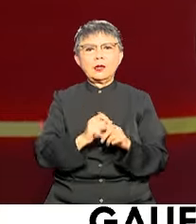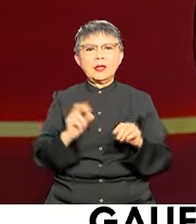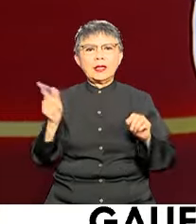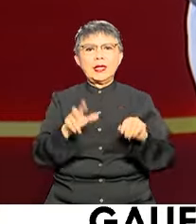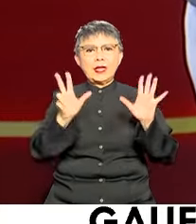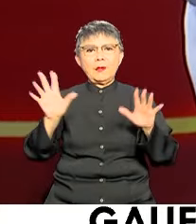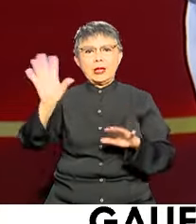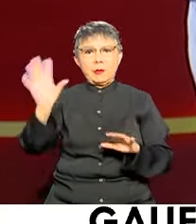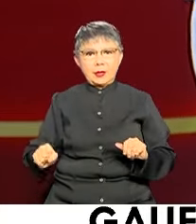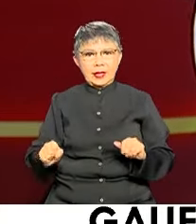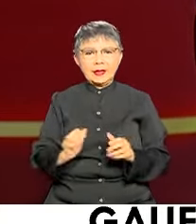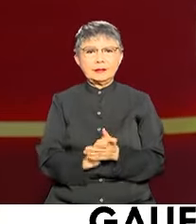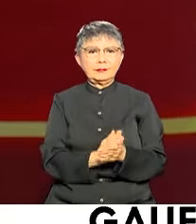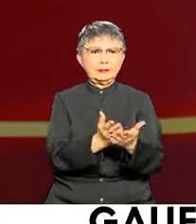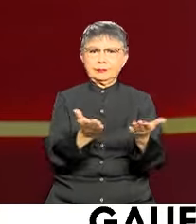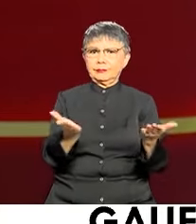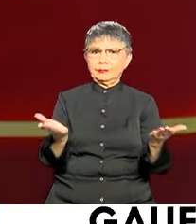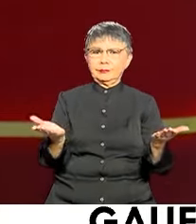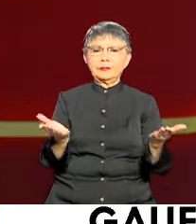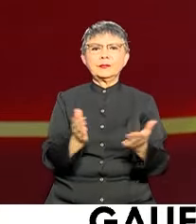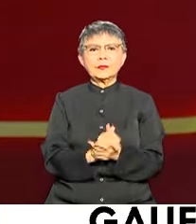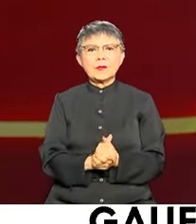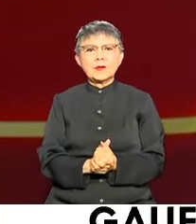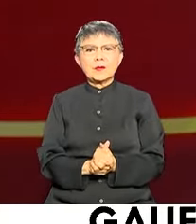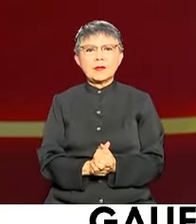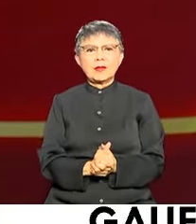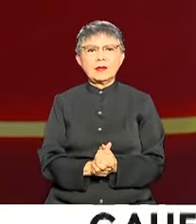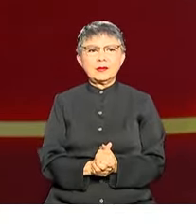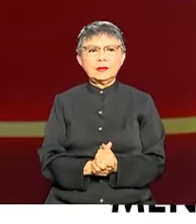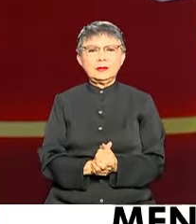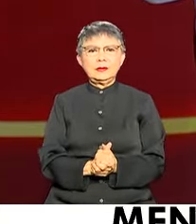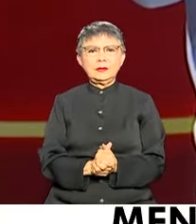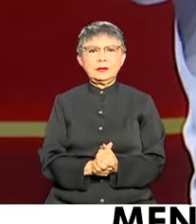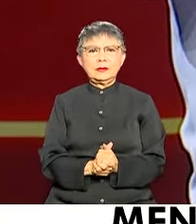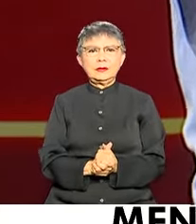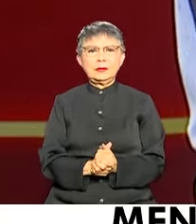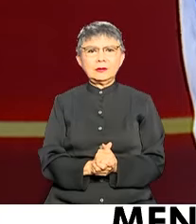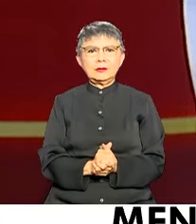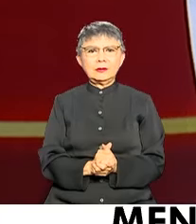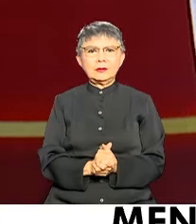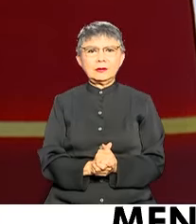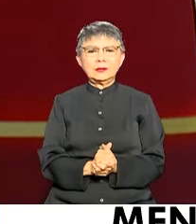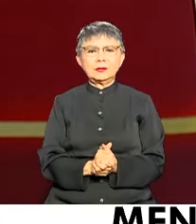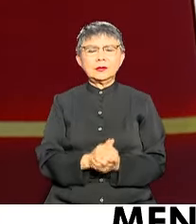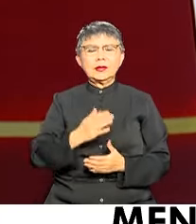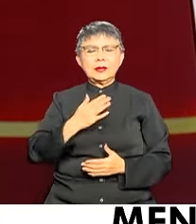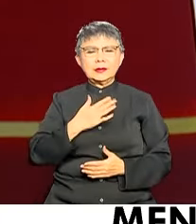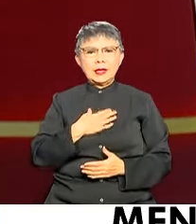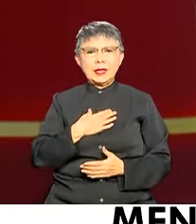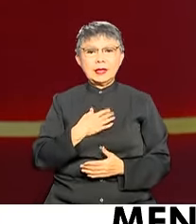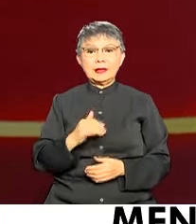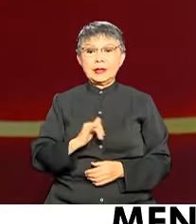Kabupaten Bapak Ibu sekalian yang tidak dapat Sebutkan kami apa Sebutkan satu persatu Bapak Ibu sekalian saya